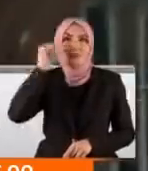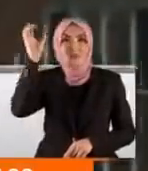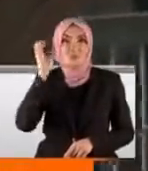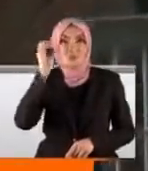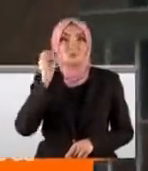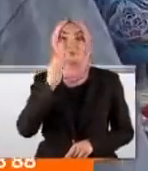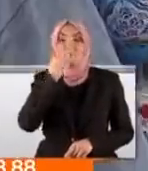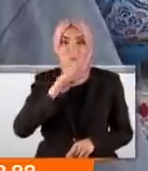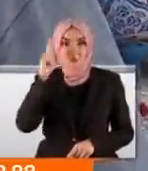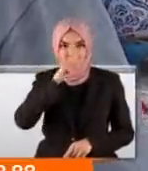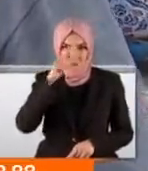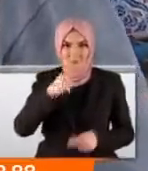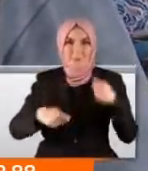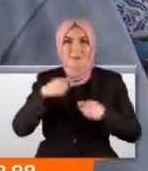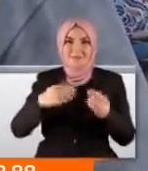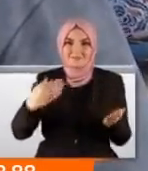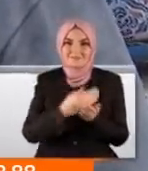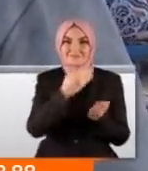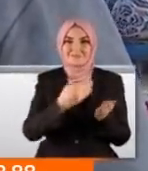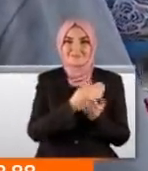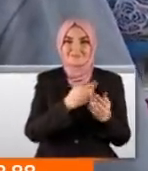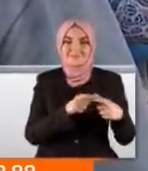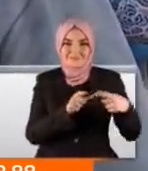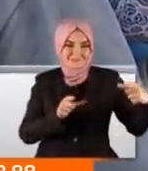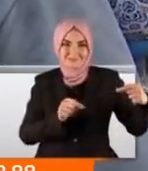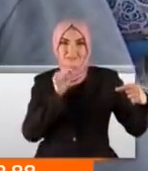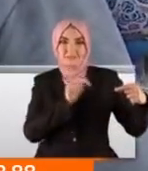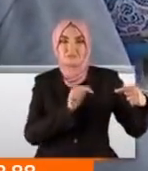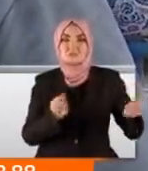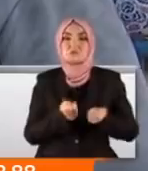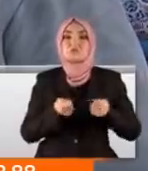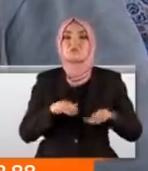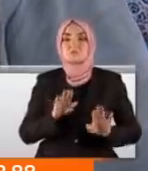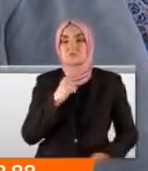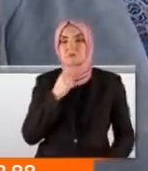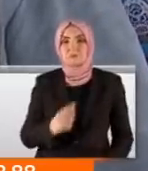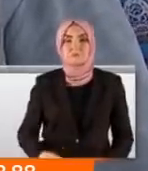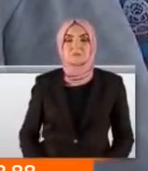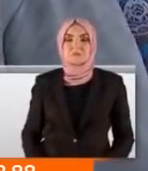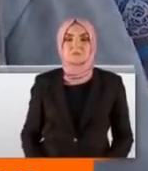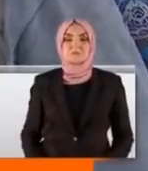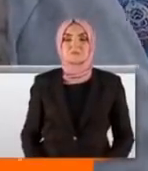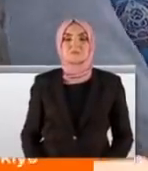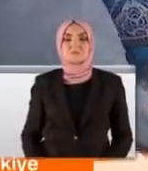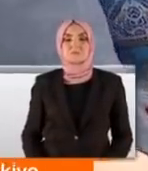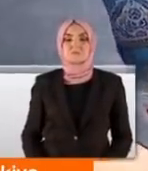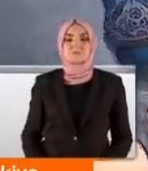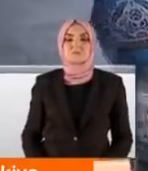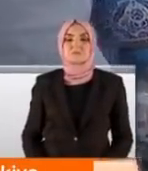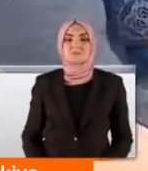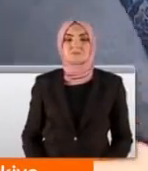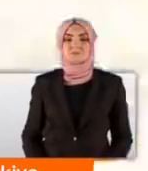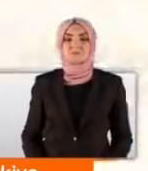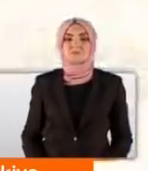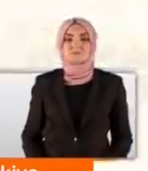cihazları da çalışmıyor. Çoğu zaman dalgalımıza geliyor, şey çekmiyor. Müşteri alıp gidiyor. Post cihazı çekmediği için.